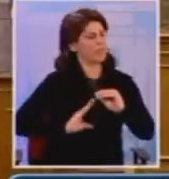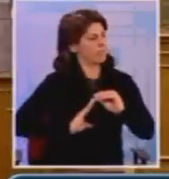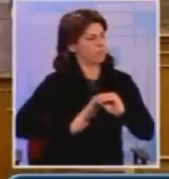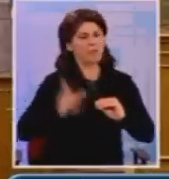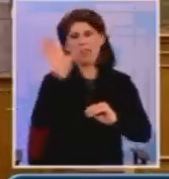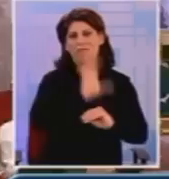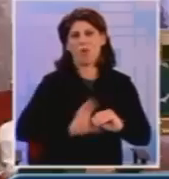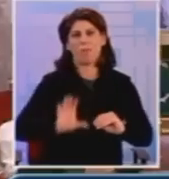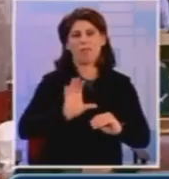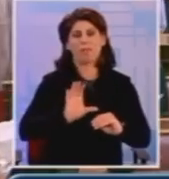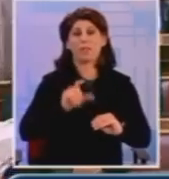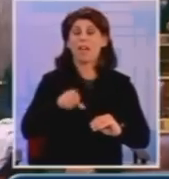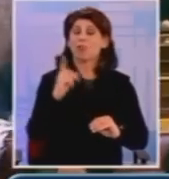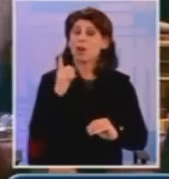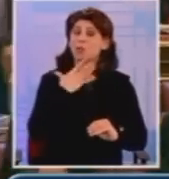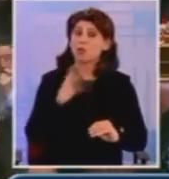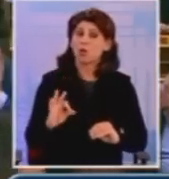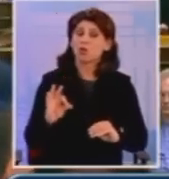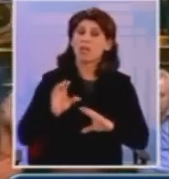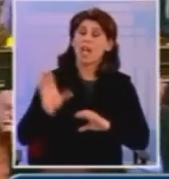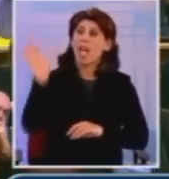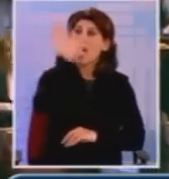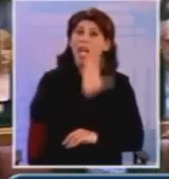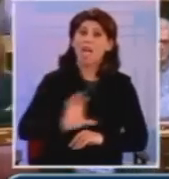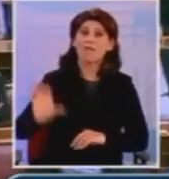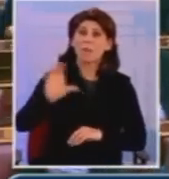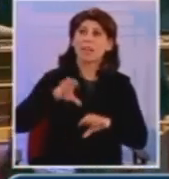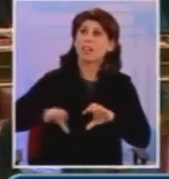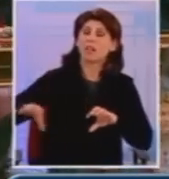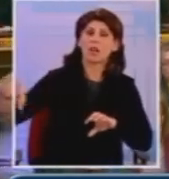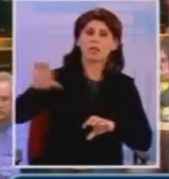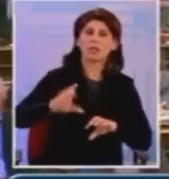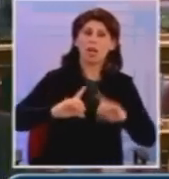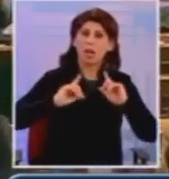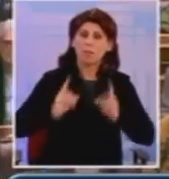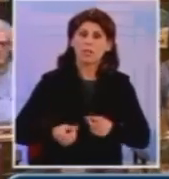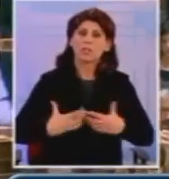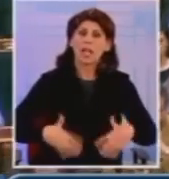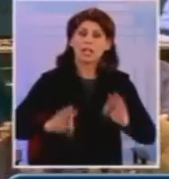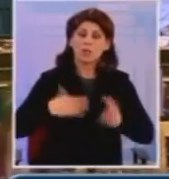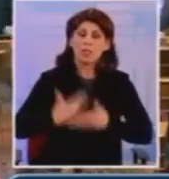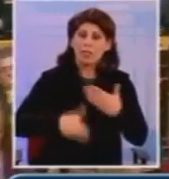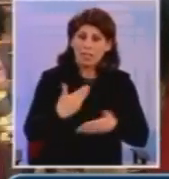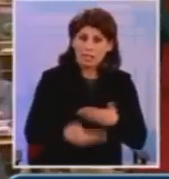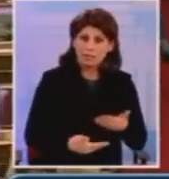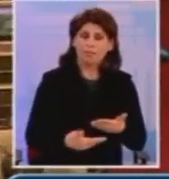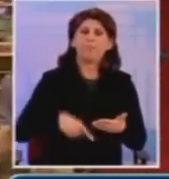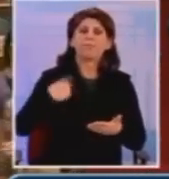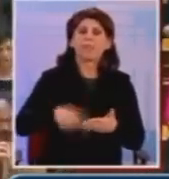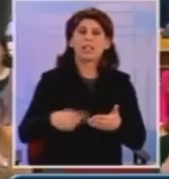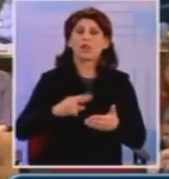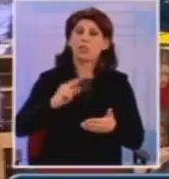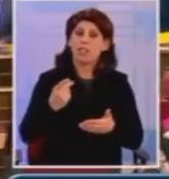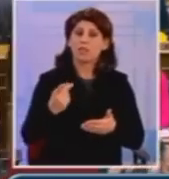Ήταν αυτός ένας από τους λόγους που οι ευρωπαϊκοί λαοί συναποφάσισαν να εκκινήσουν τις διαδικασίες μετά το Δεύτερο